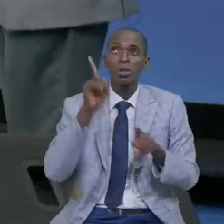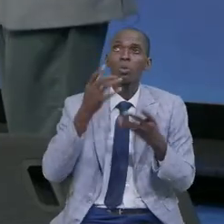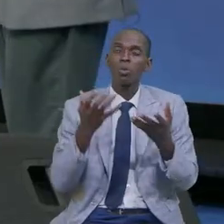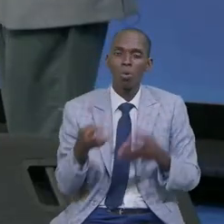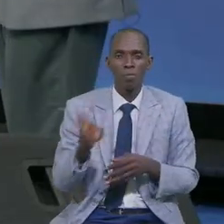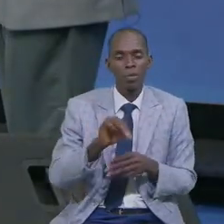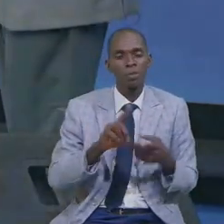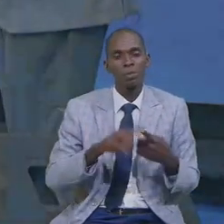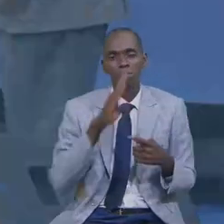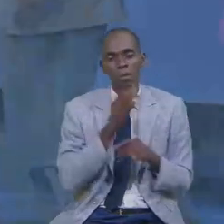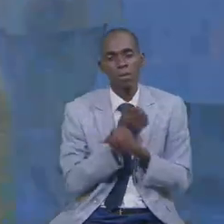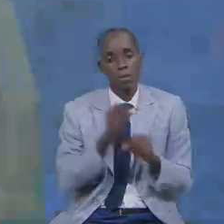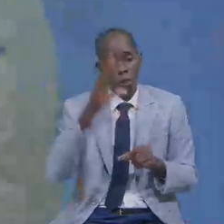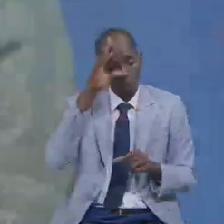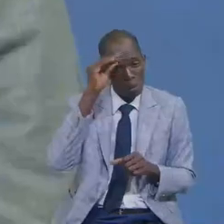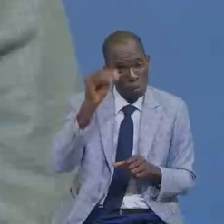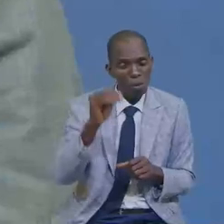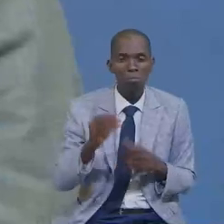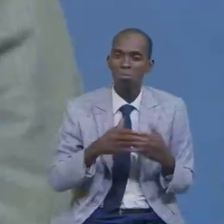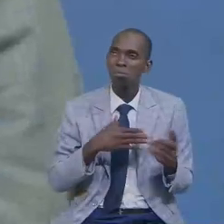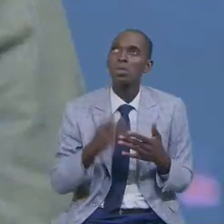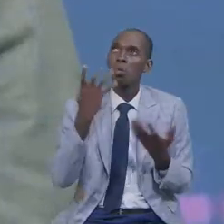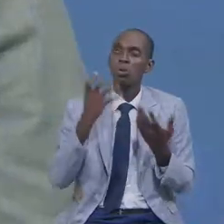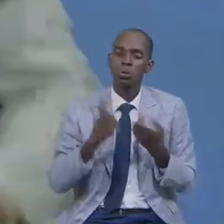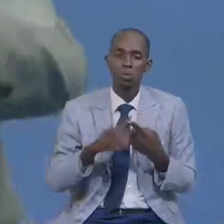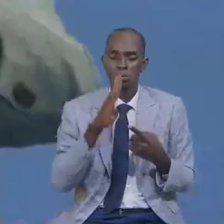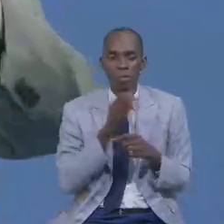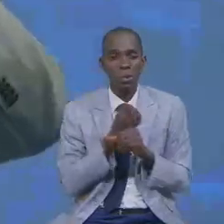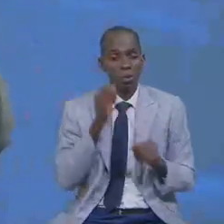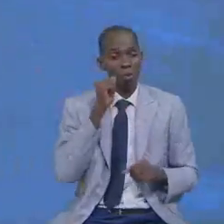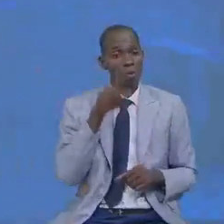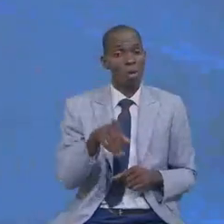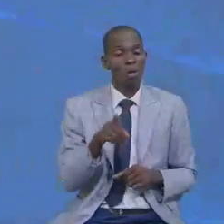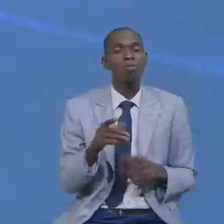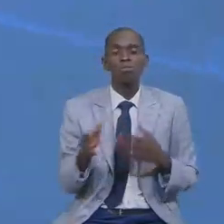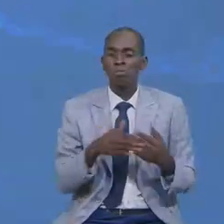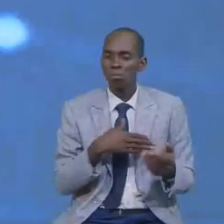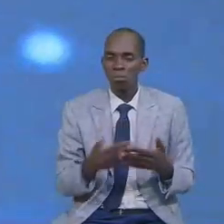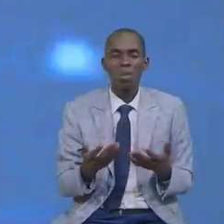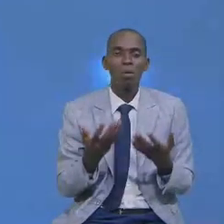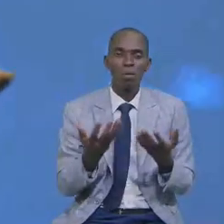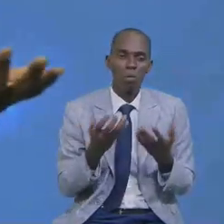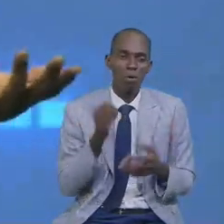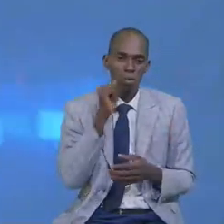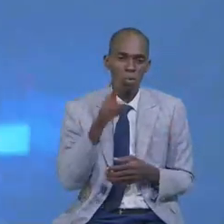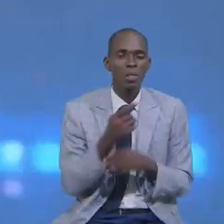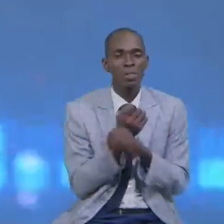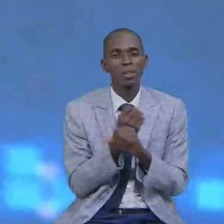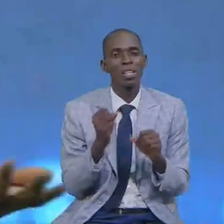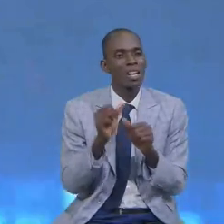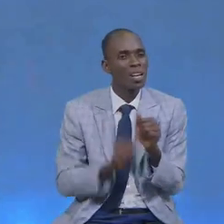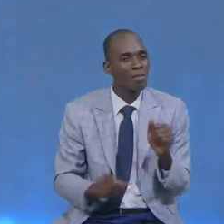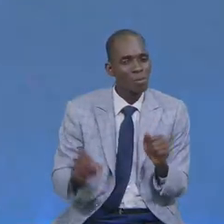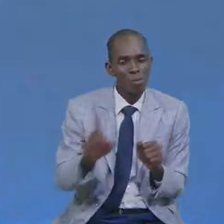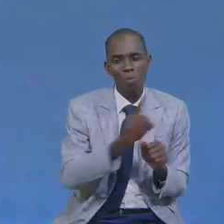garçons, il veut qu'ils soient sauvés. Les femmes, il veut qu'elles soient sauvées. Tout le monde, qui veut que tous les hommes